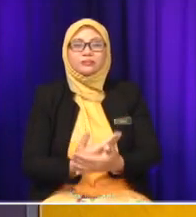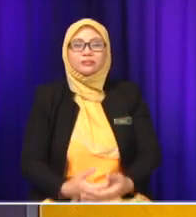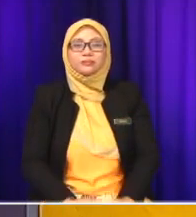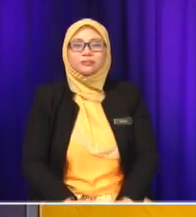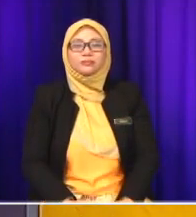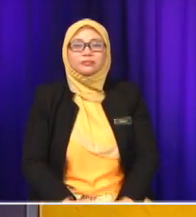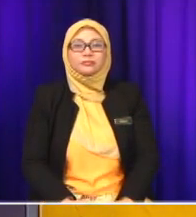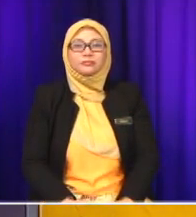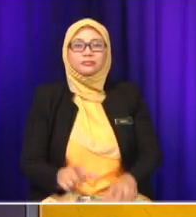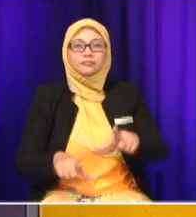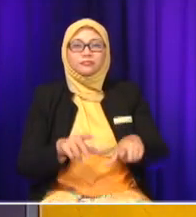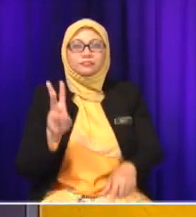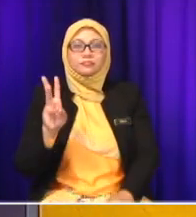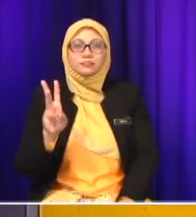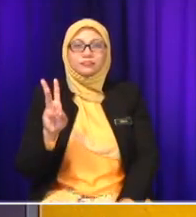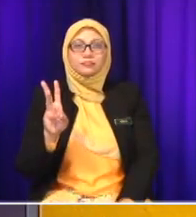yang